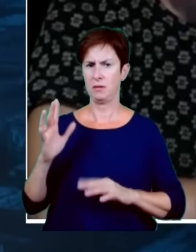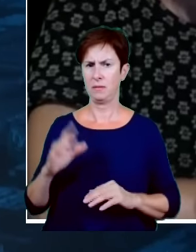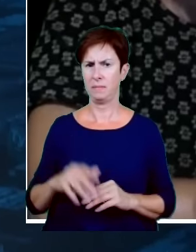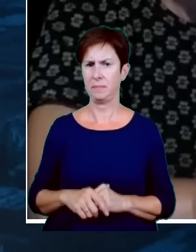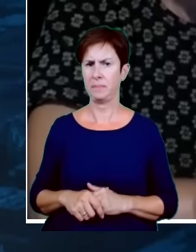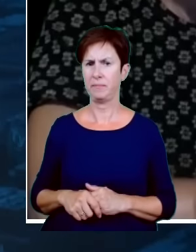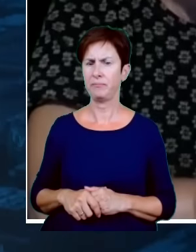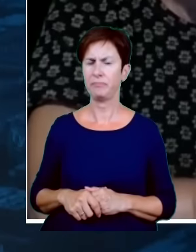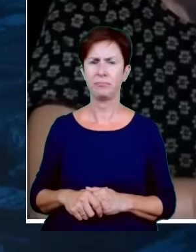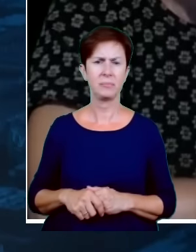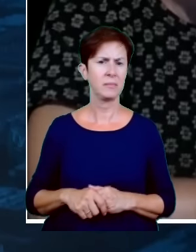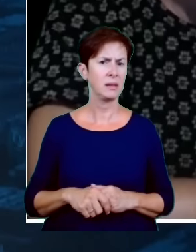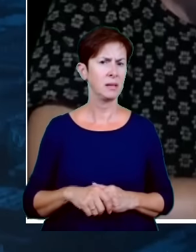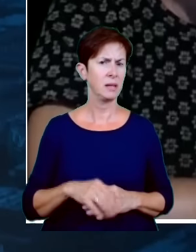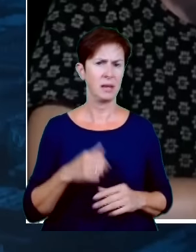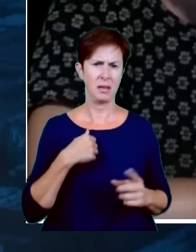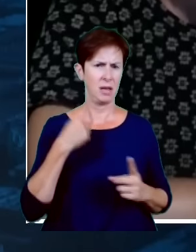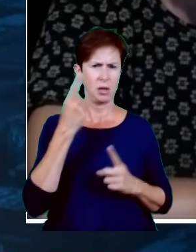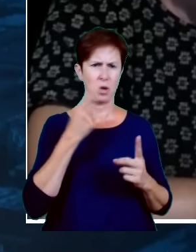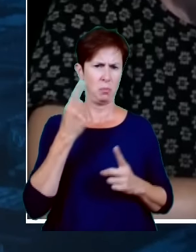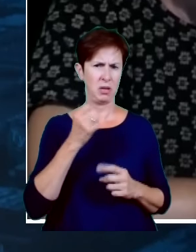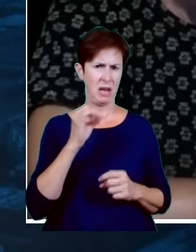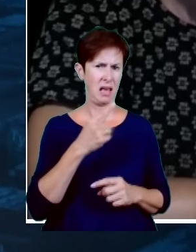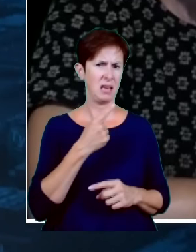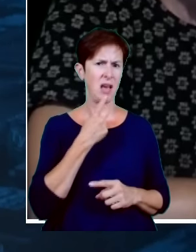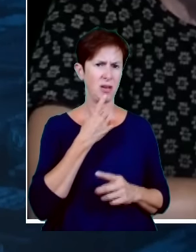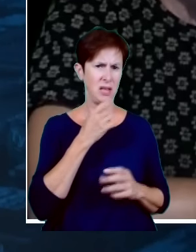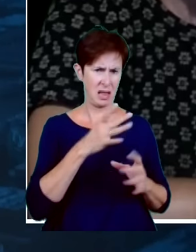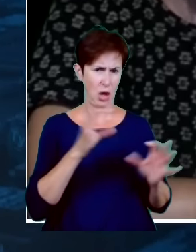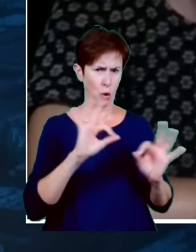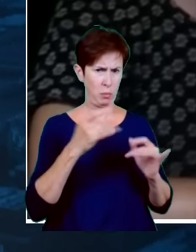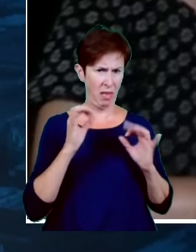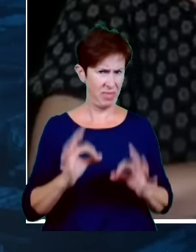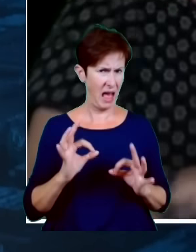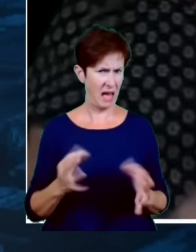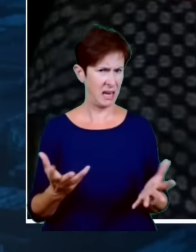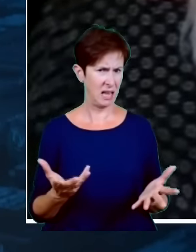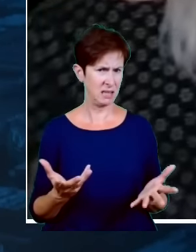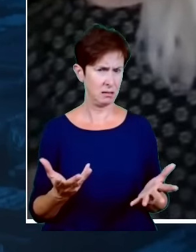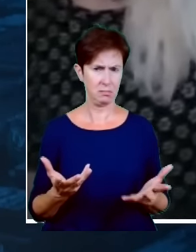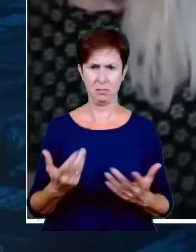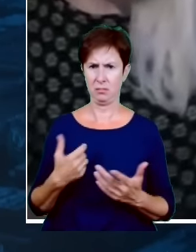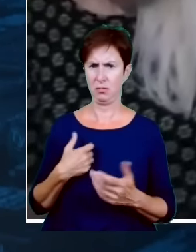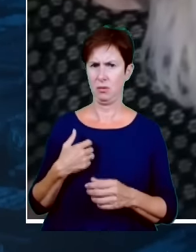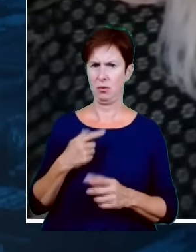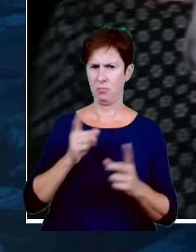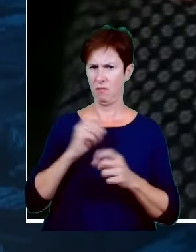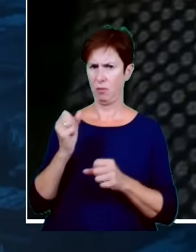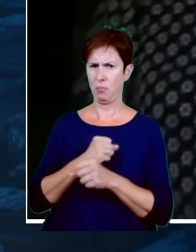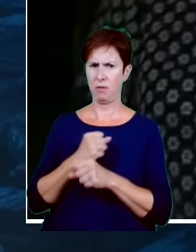Tusk był taki jak w tej chwili pani radna No naprawdę no ale rozmawiamy poważnie i